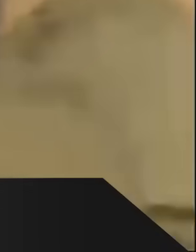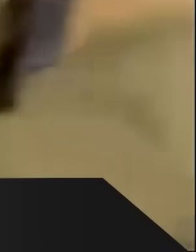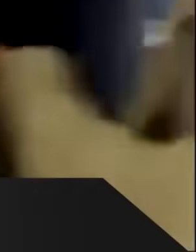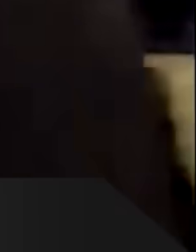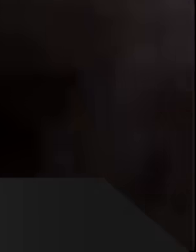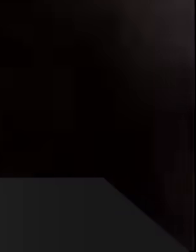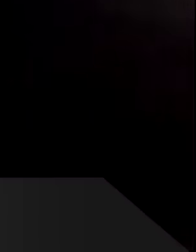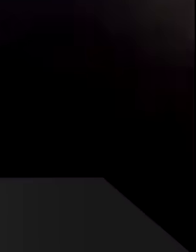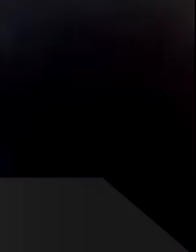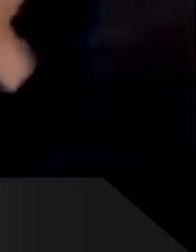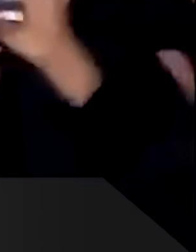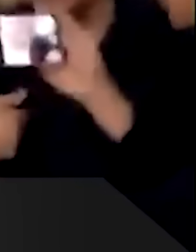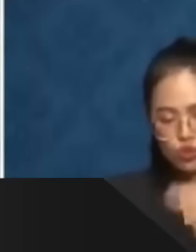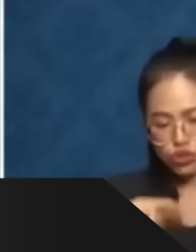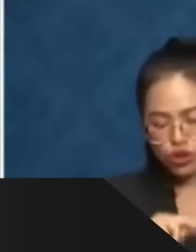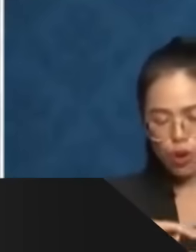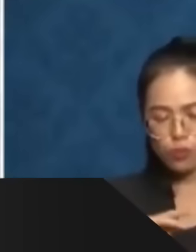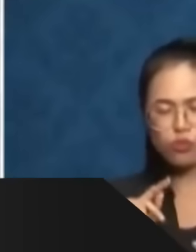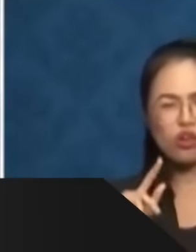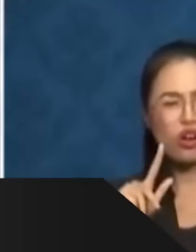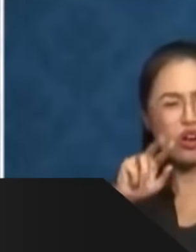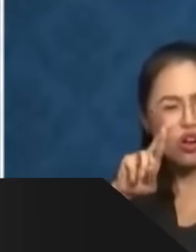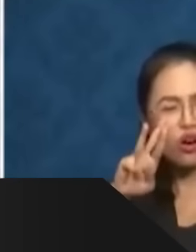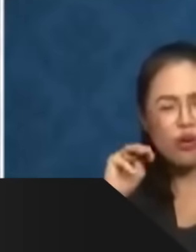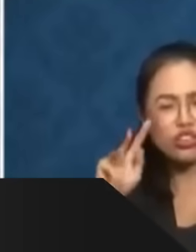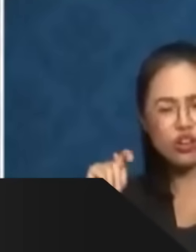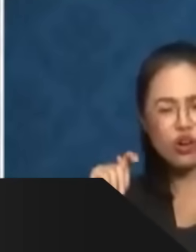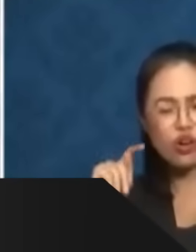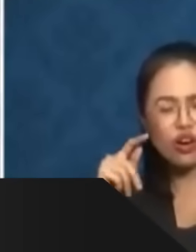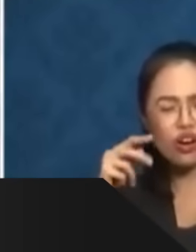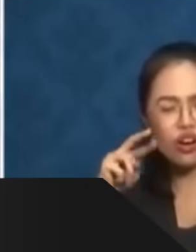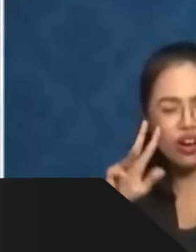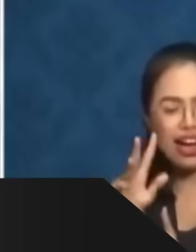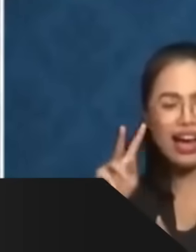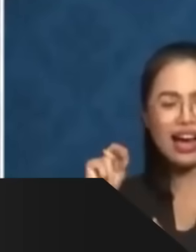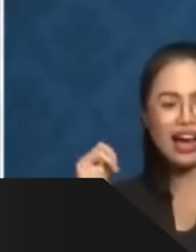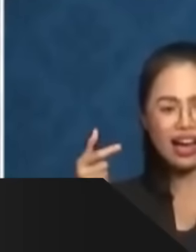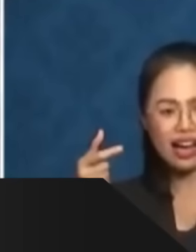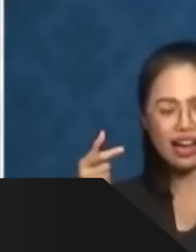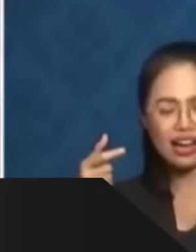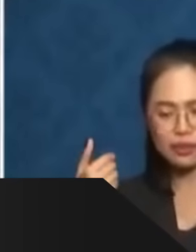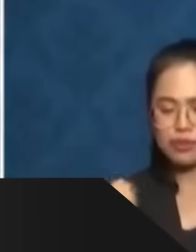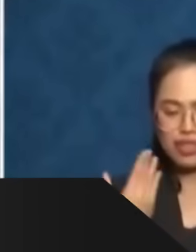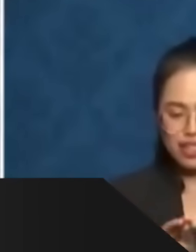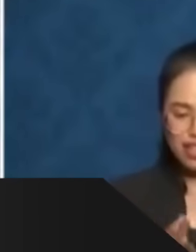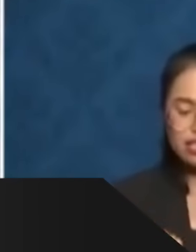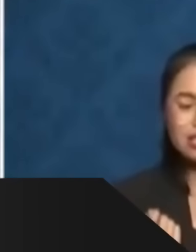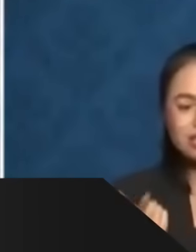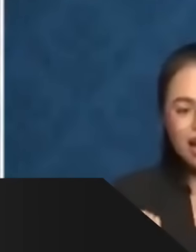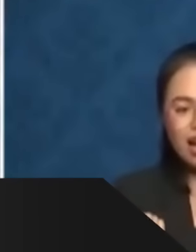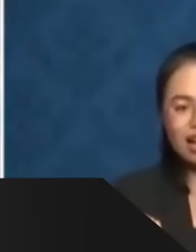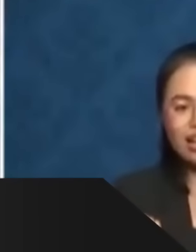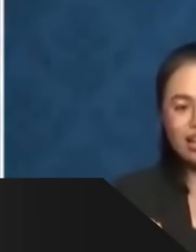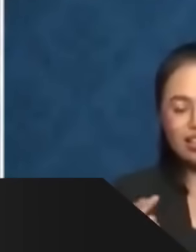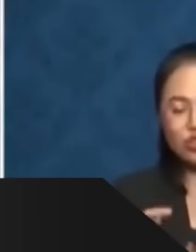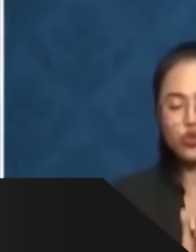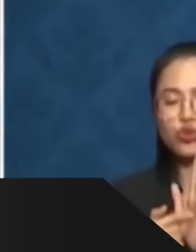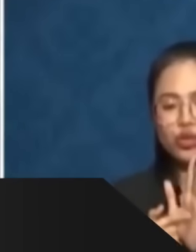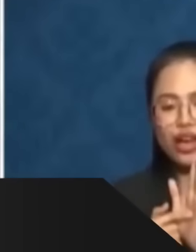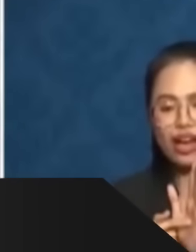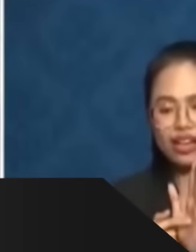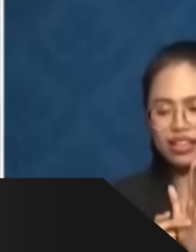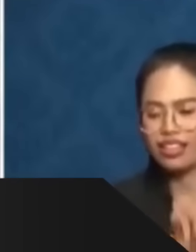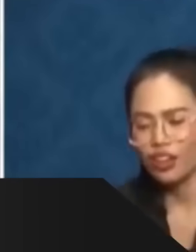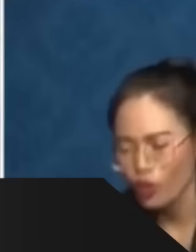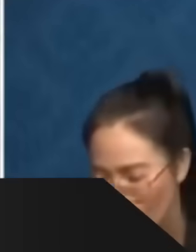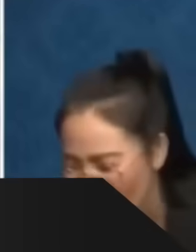กทีหนึ่งส่วนเรื่องคลิปเสียงบอสพอคุยกับชายปริศนาตำรวจสอบสวนกลางสามารถตรวจสอบได้หรือไม่นายประเสริฐพงศ์บอกว่าตอนนี้อยู่ในกระบวนการต